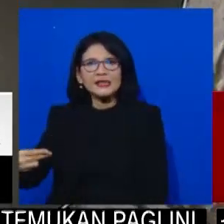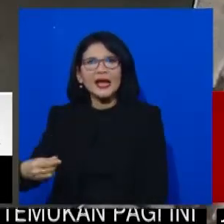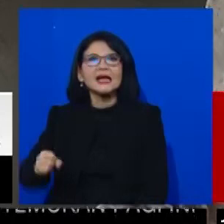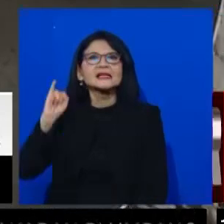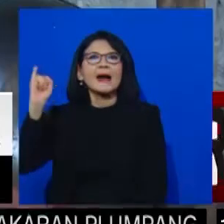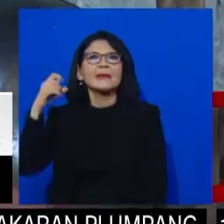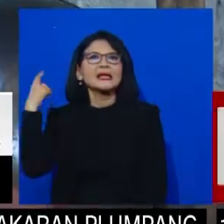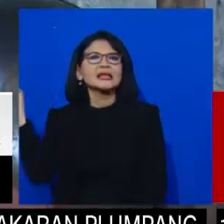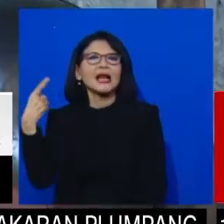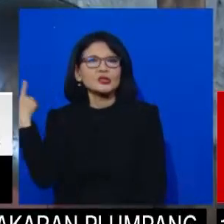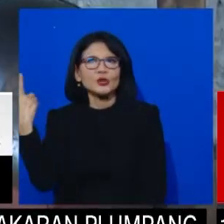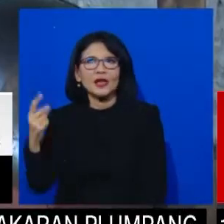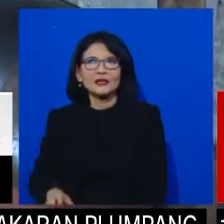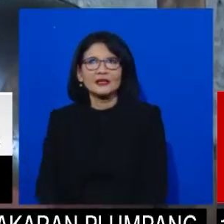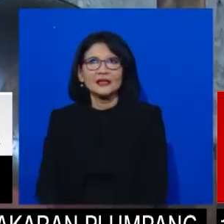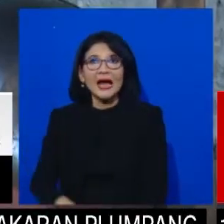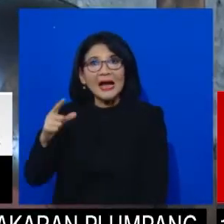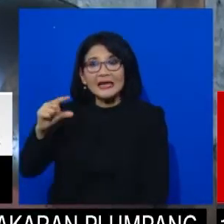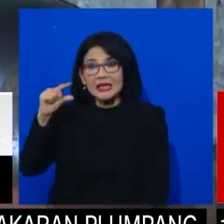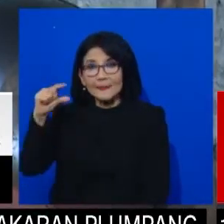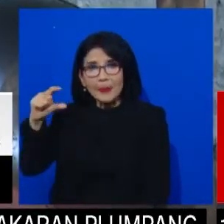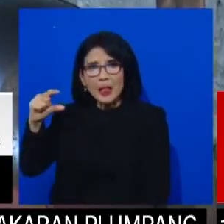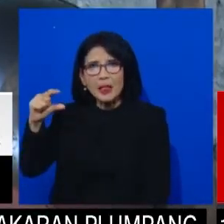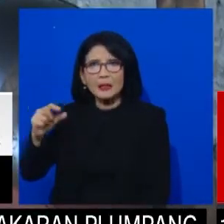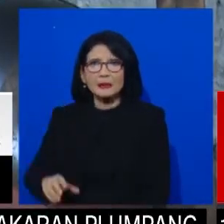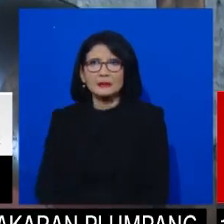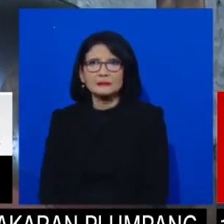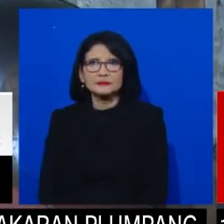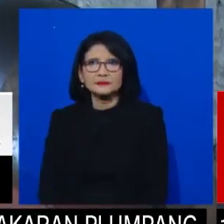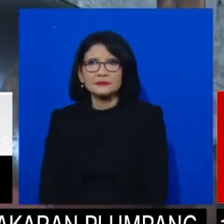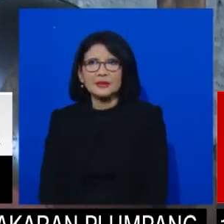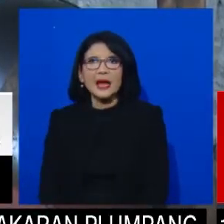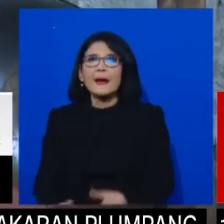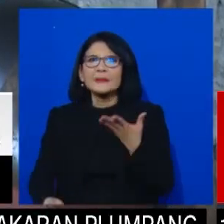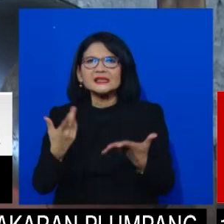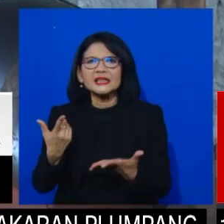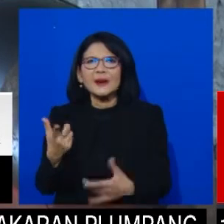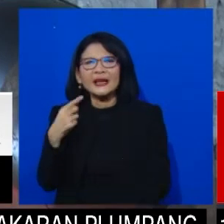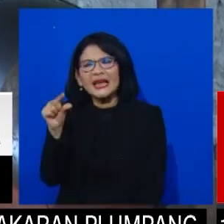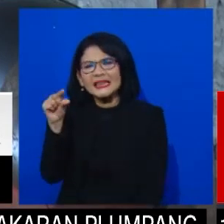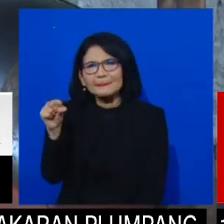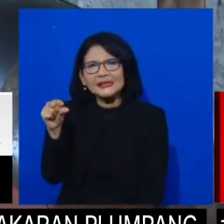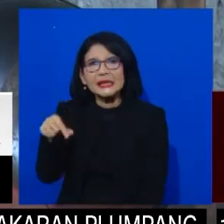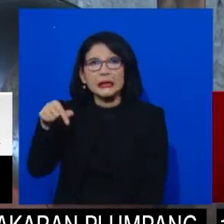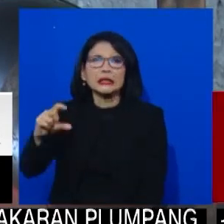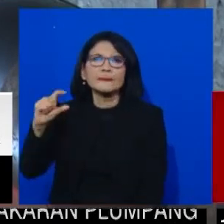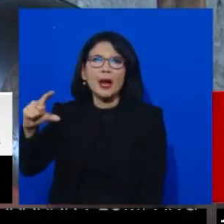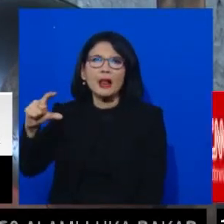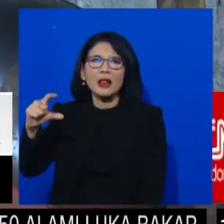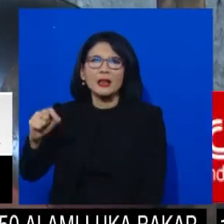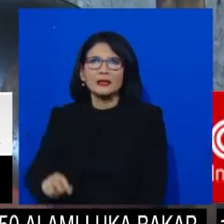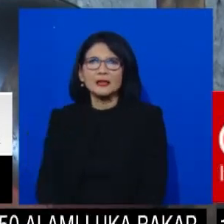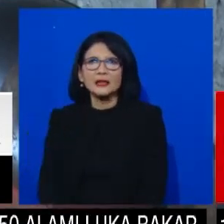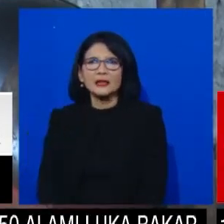mancanegara. Lebih tebal. Kalau yang press, mayang kita, yang banyak ini pakainya yang tipis. Ini lebih tebal. Ukurannya berapa